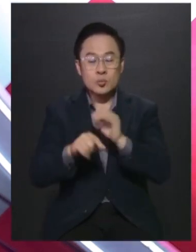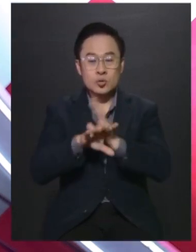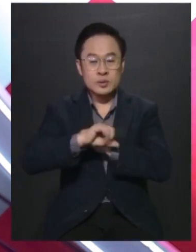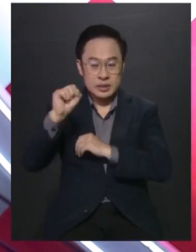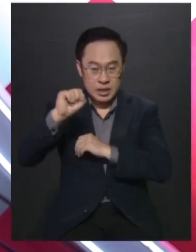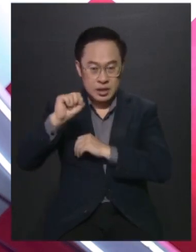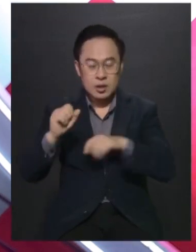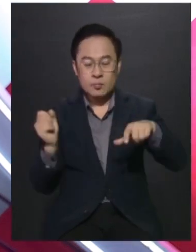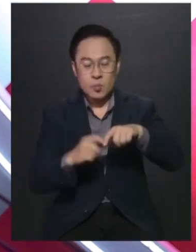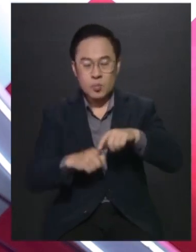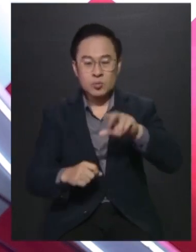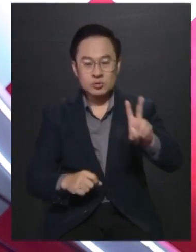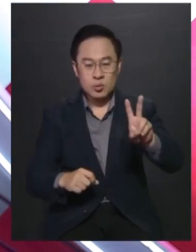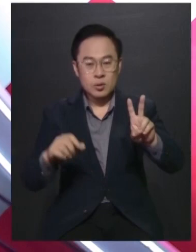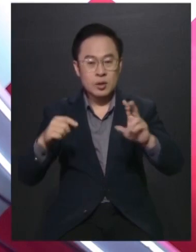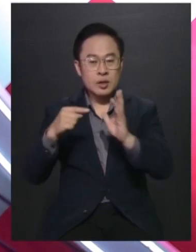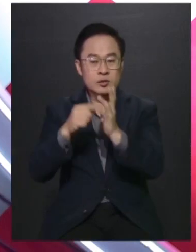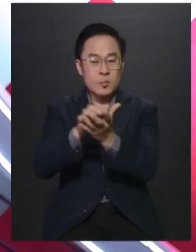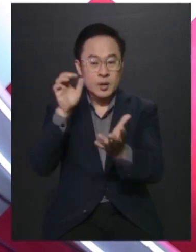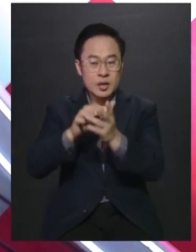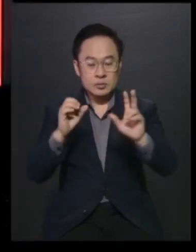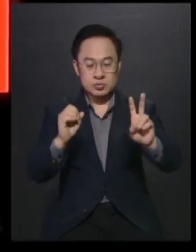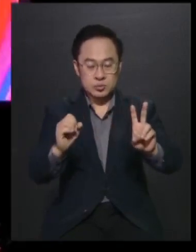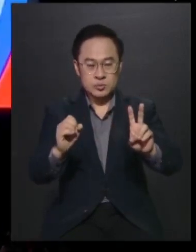ก็ตีตัวผ่านเข้าสู่รอบ16ทีมได้เช่นเดียวกัน